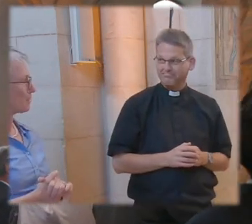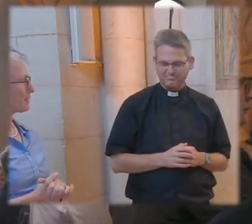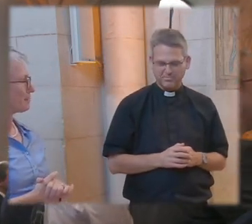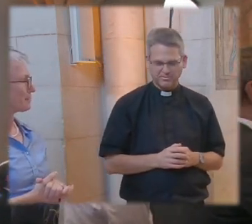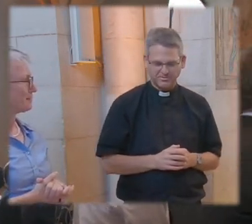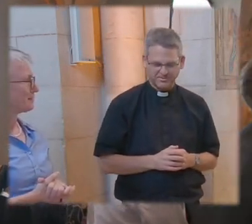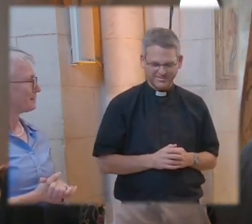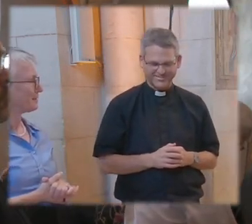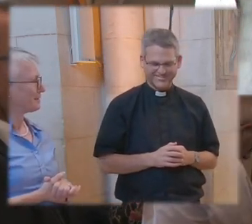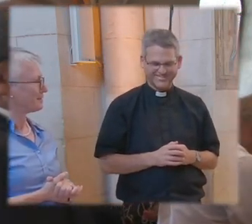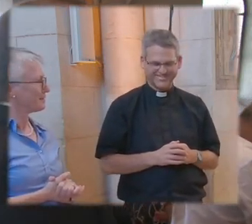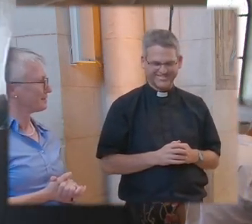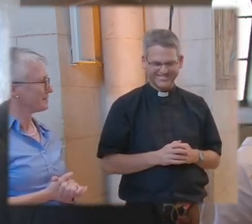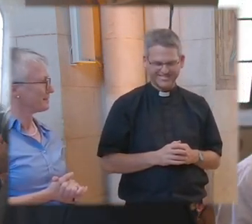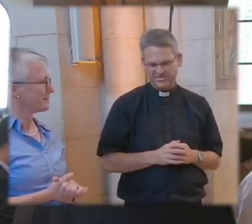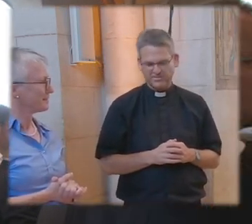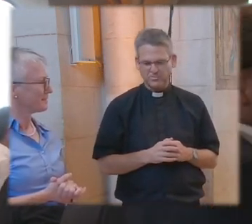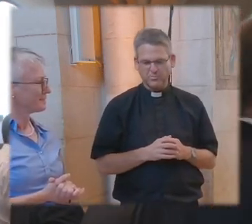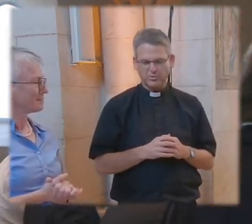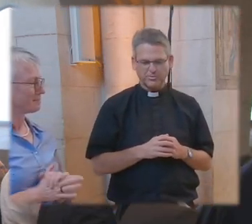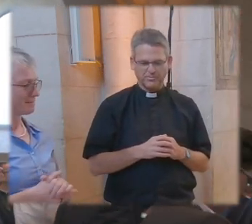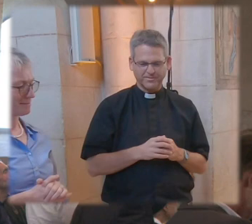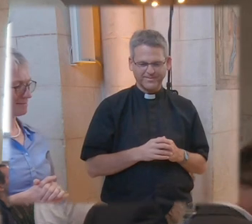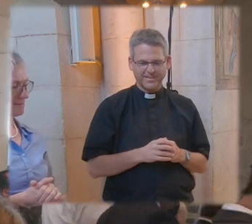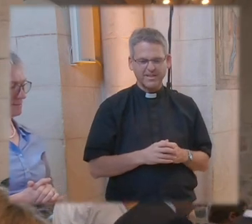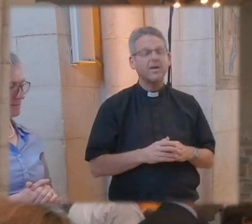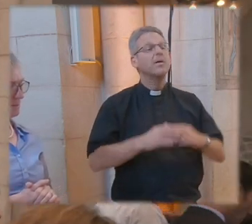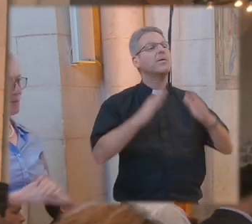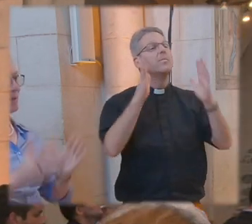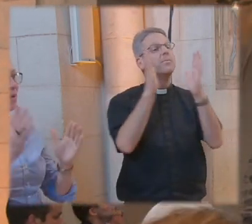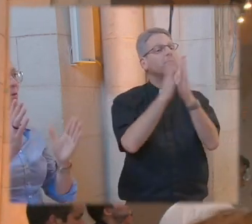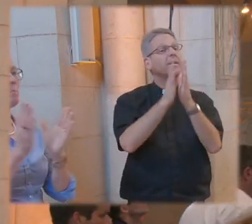Christus erhöht am Kreuze.